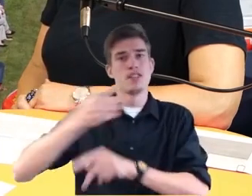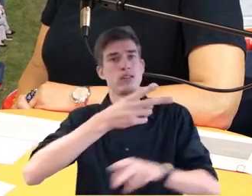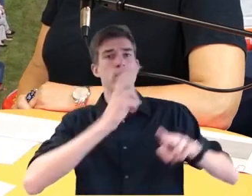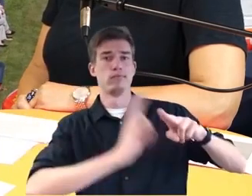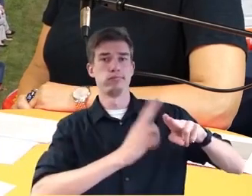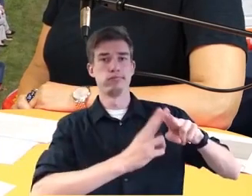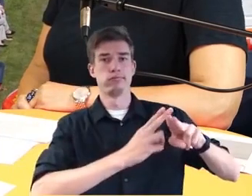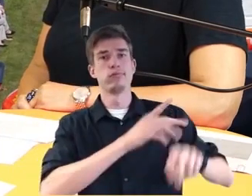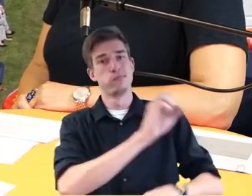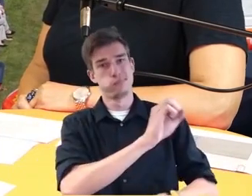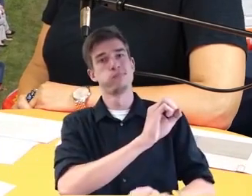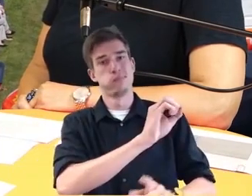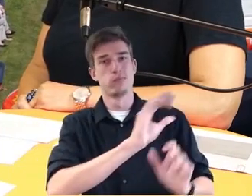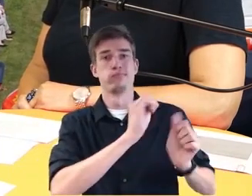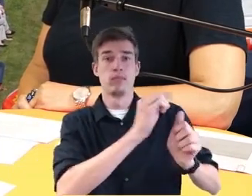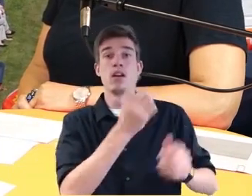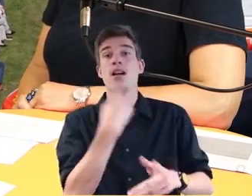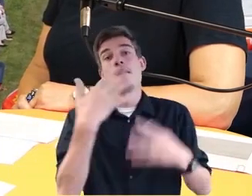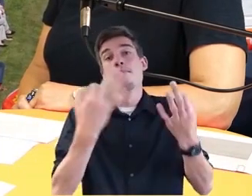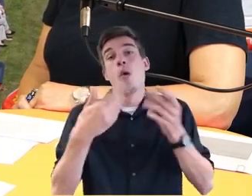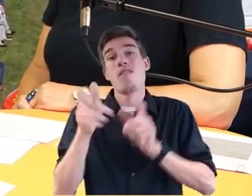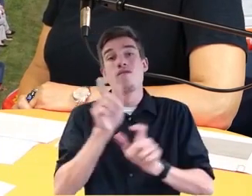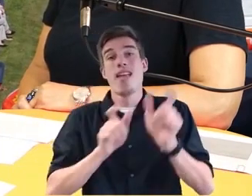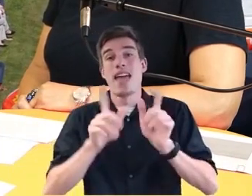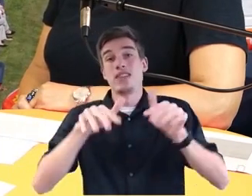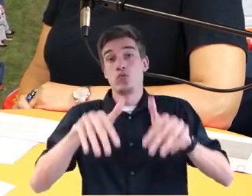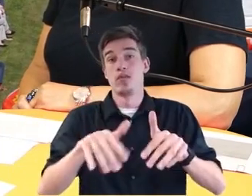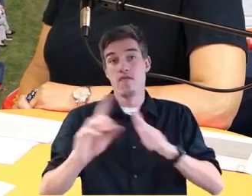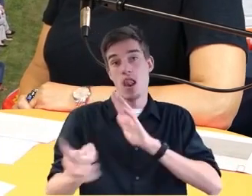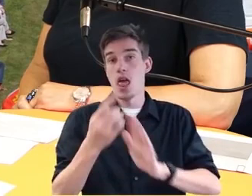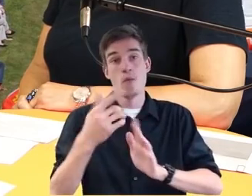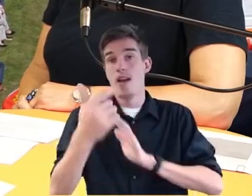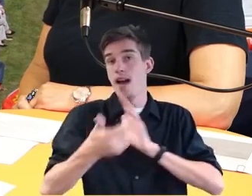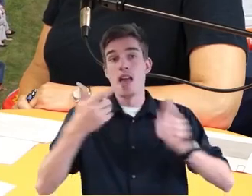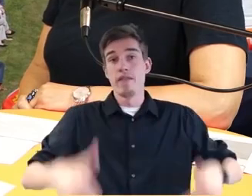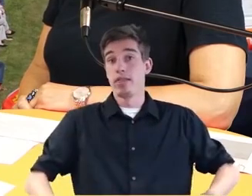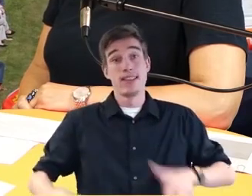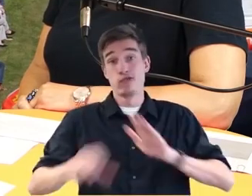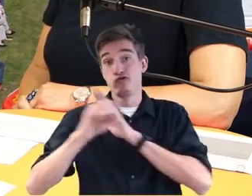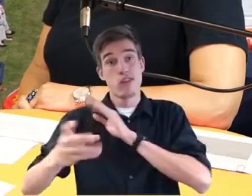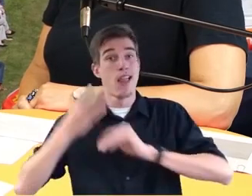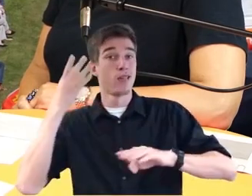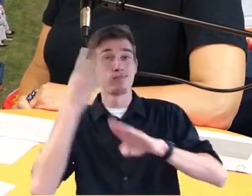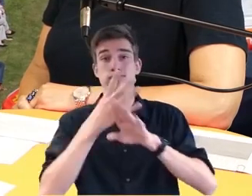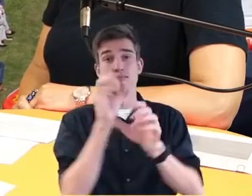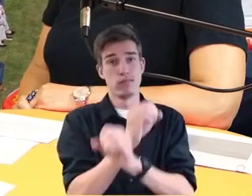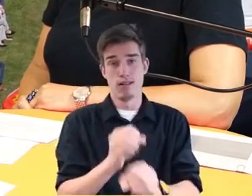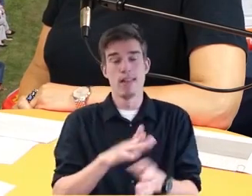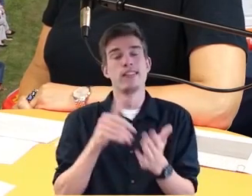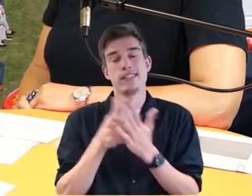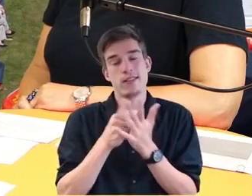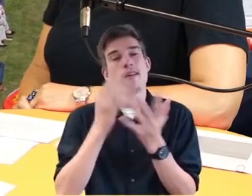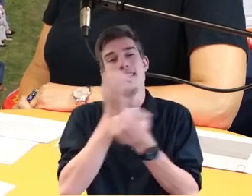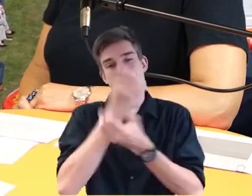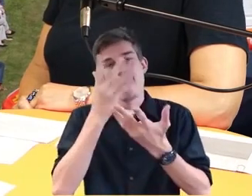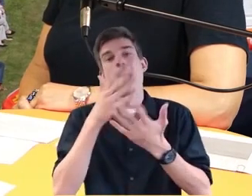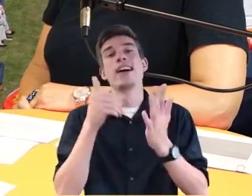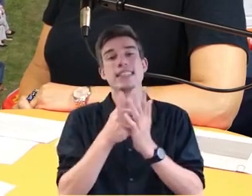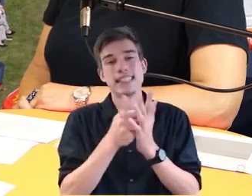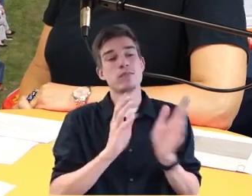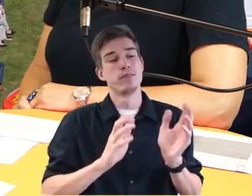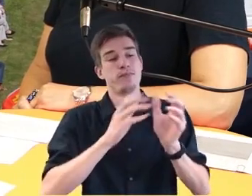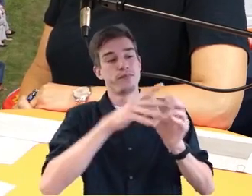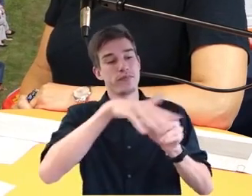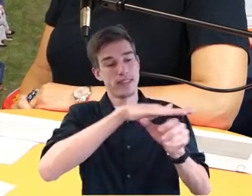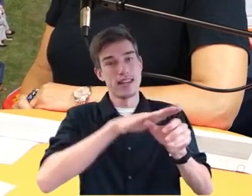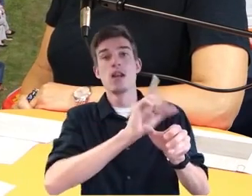von dem Verteidigungsfall auch ausgehen. Und dort wird der Reifendienst nicht so schnell vor Ort sein. Mhm. Und insoweit wollen wir die Einheiten in die Lage versetzen,